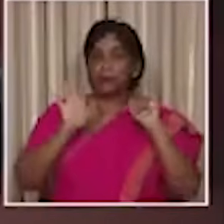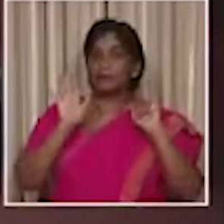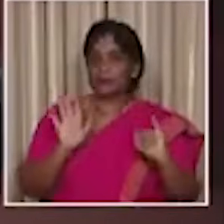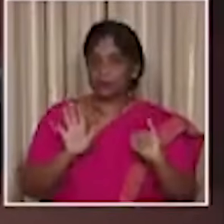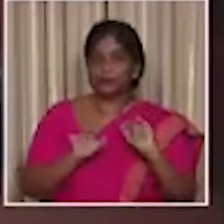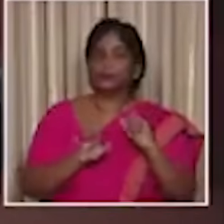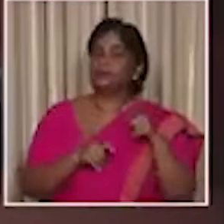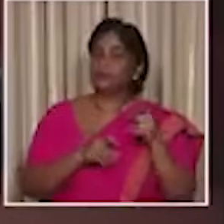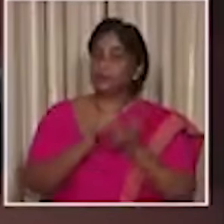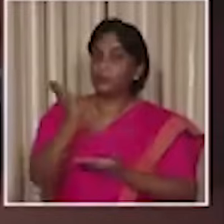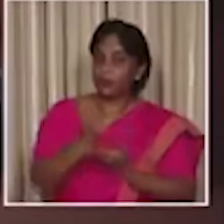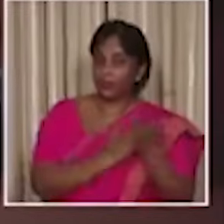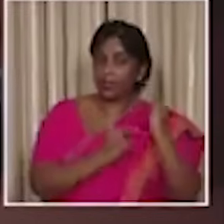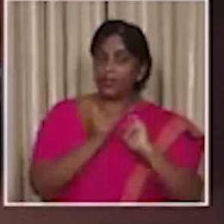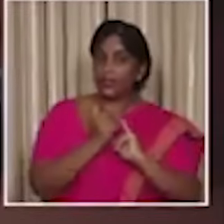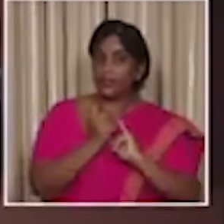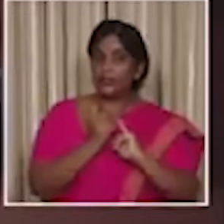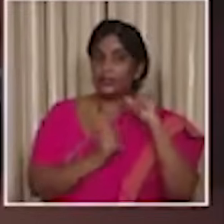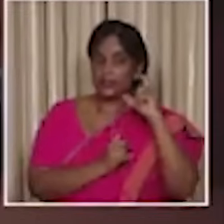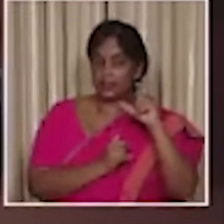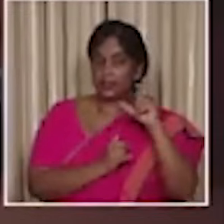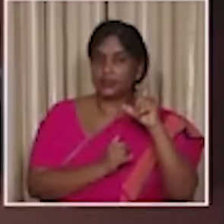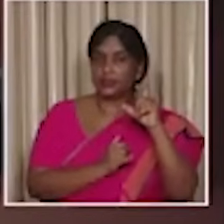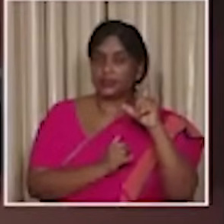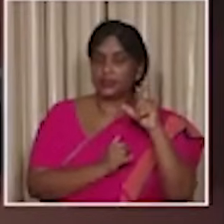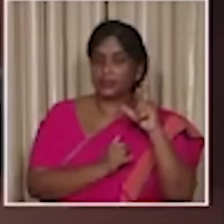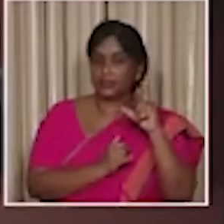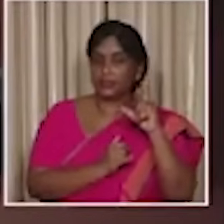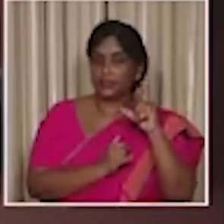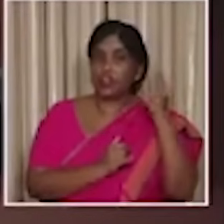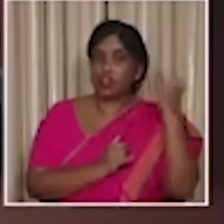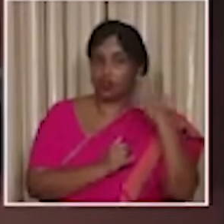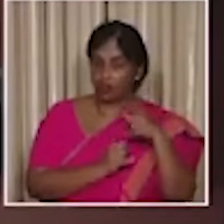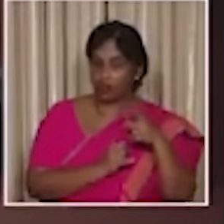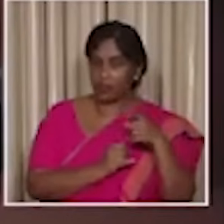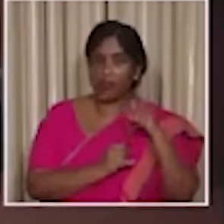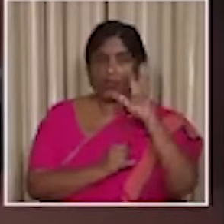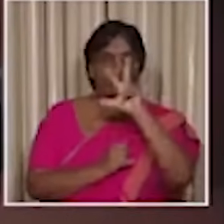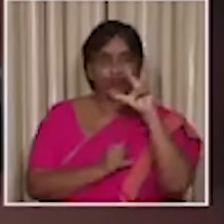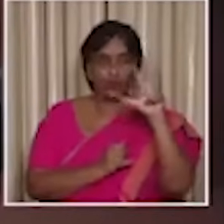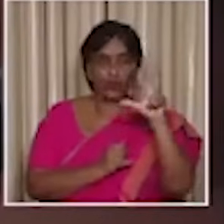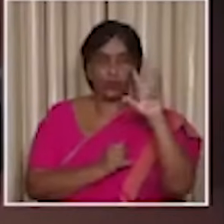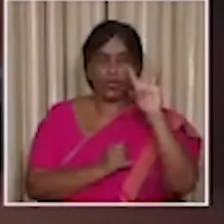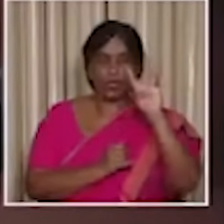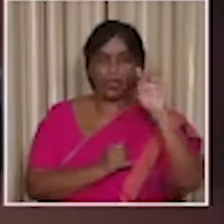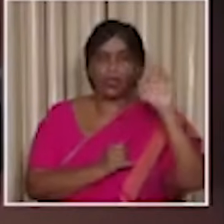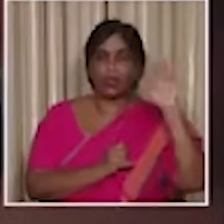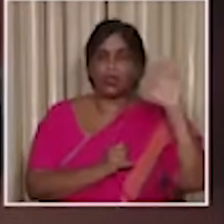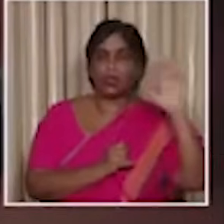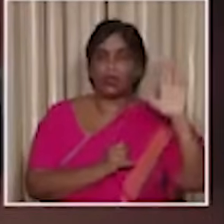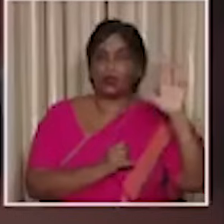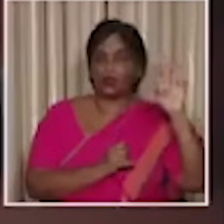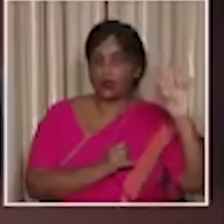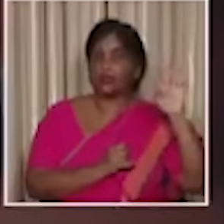ගොනු කරලද SC ඇප්ලිකේෂන් නම්බර් මේ අංක 88.4 ඇලිරක් 99 දරන නඩුවට